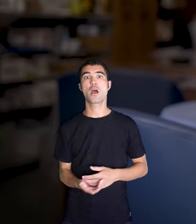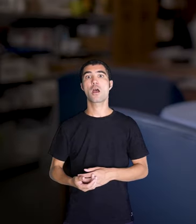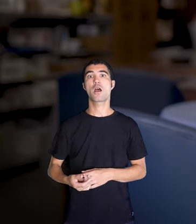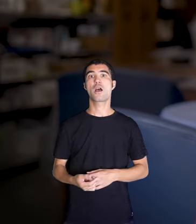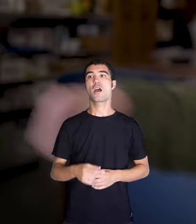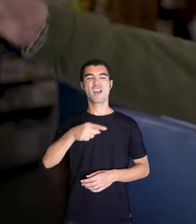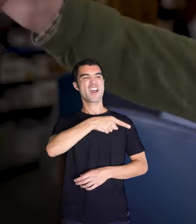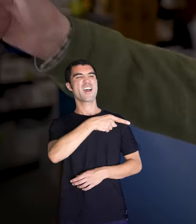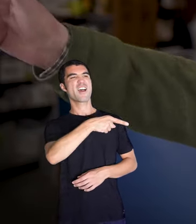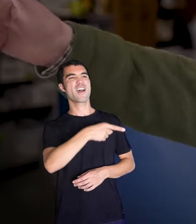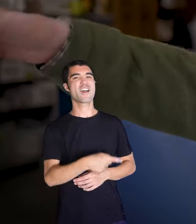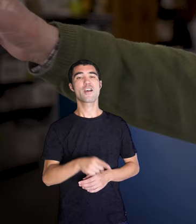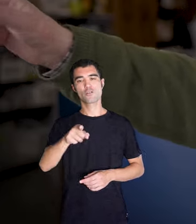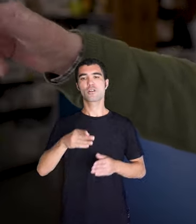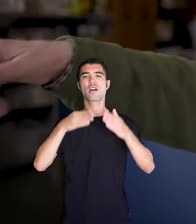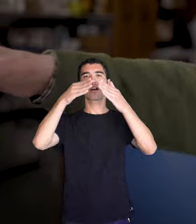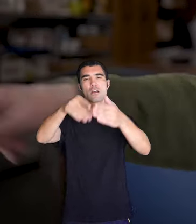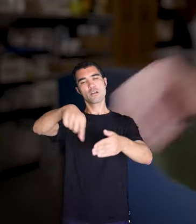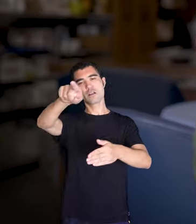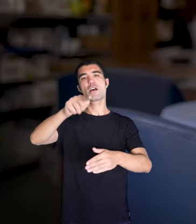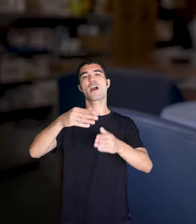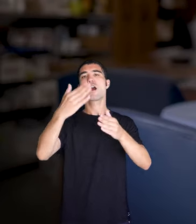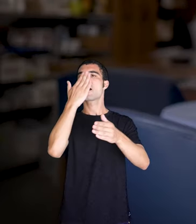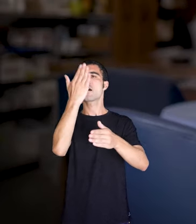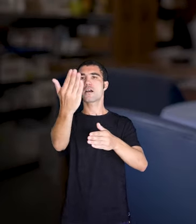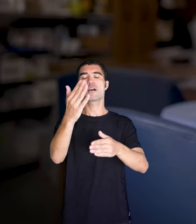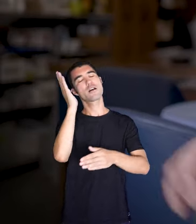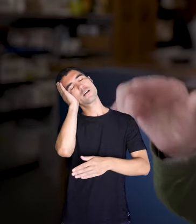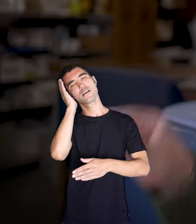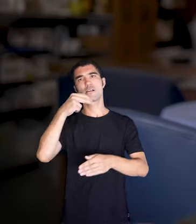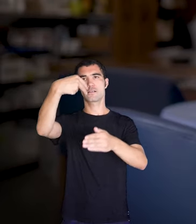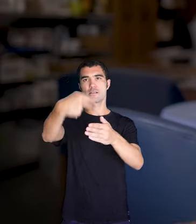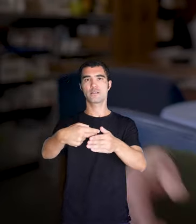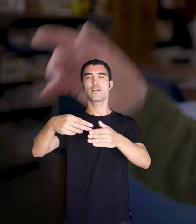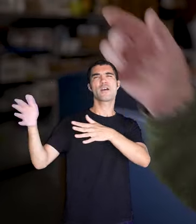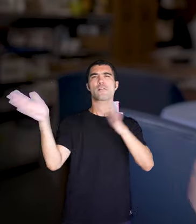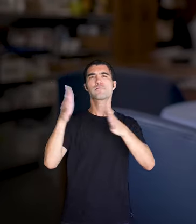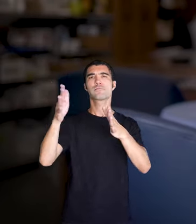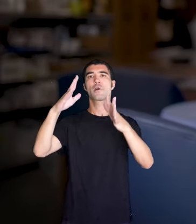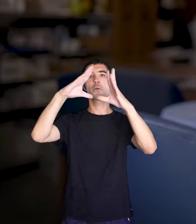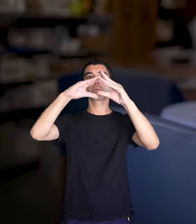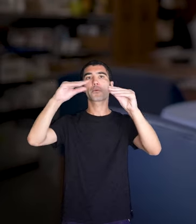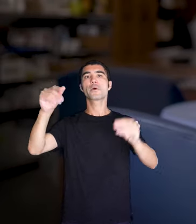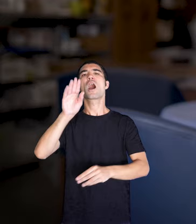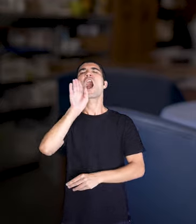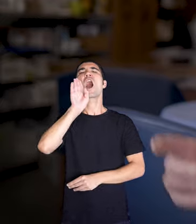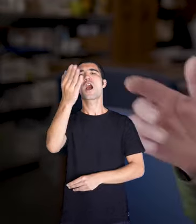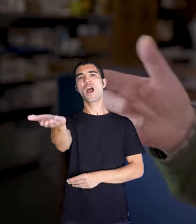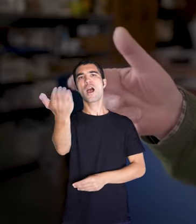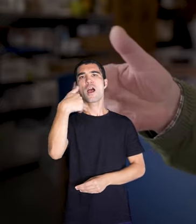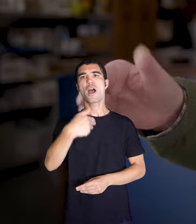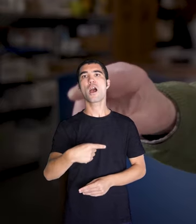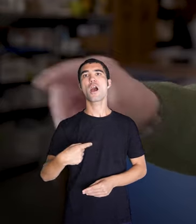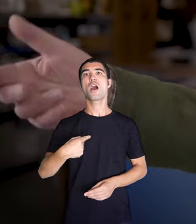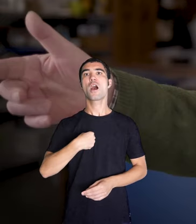va fotre risa, diu, d'obres d'impro, dorm, diu, ja te cridaré. I quan va calmar el vent me va cridar. I sé